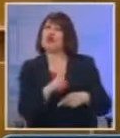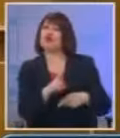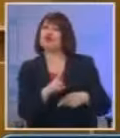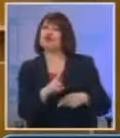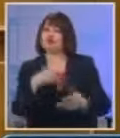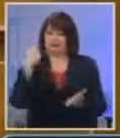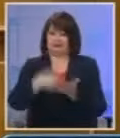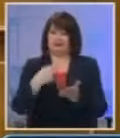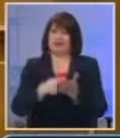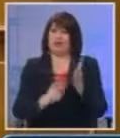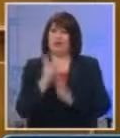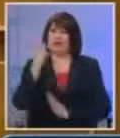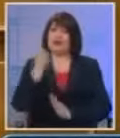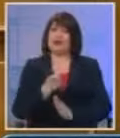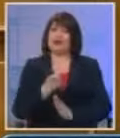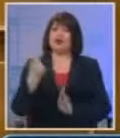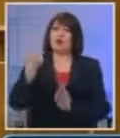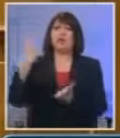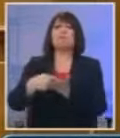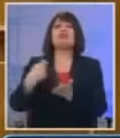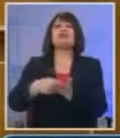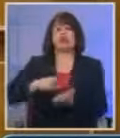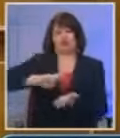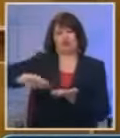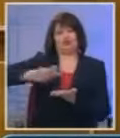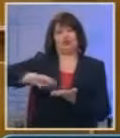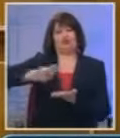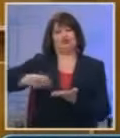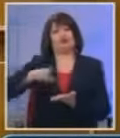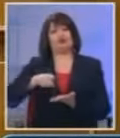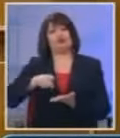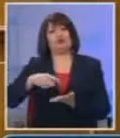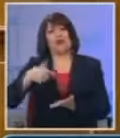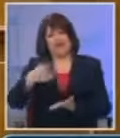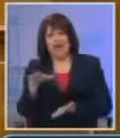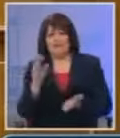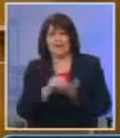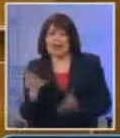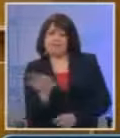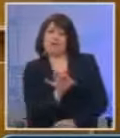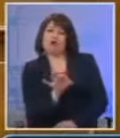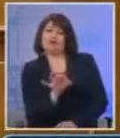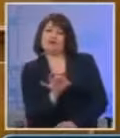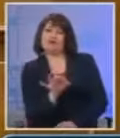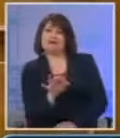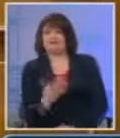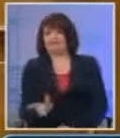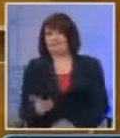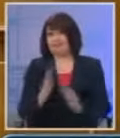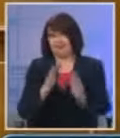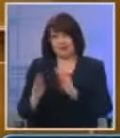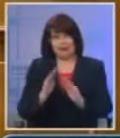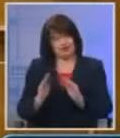πάντα το 12% των μισθών του μισθού εκείνων που επρόκειται να επαναπροσλάβει. Προστασία